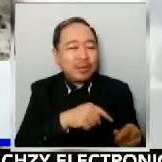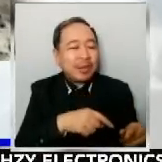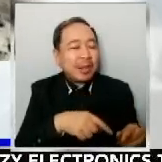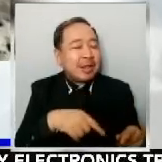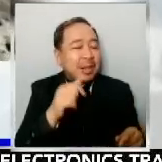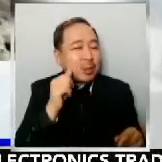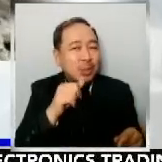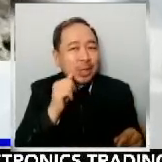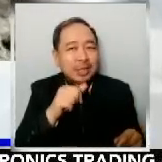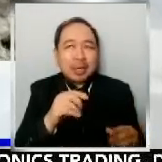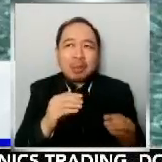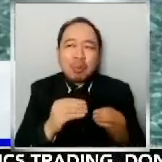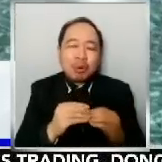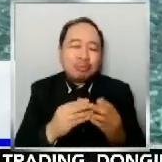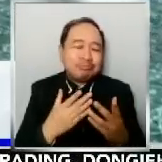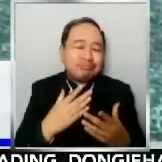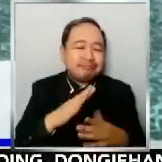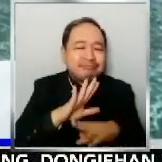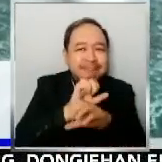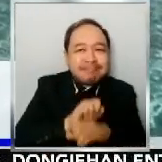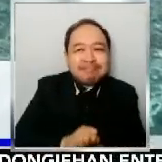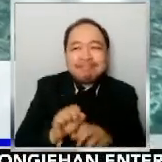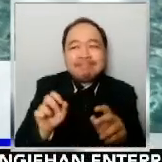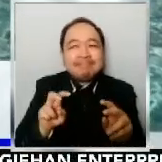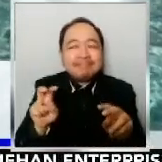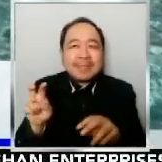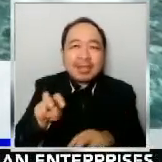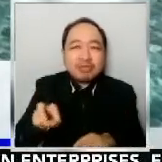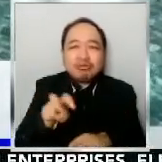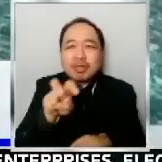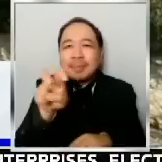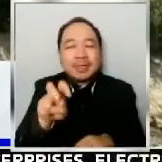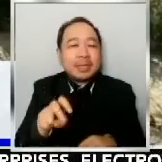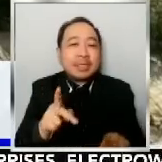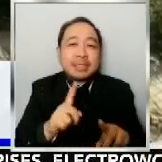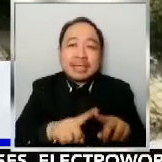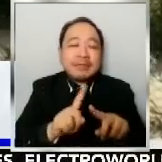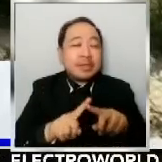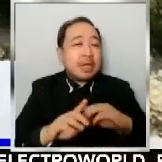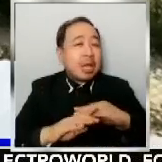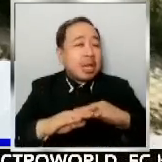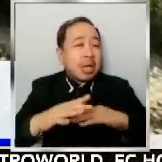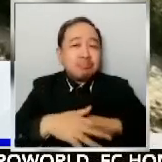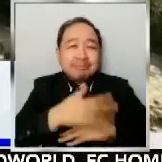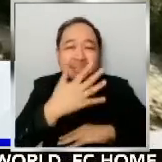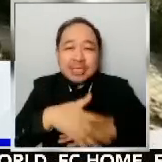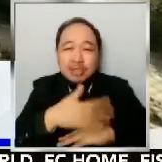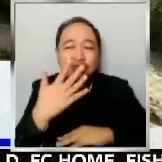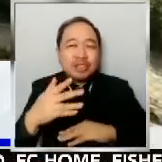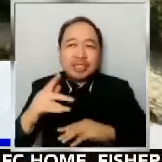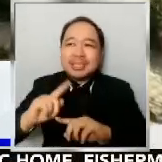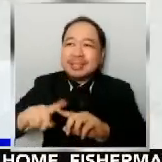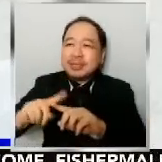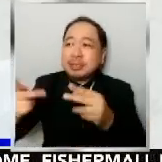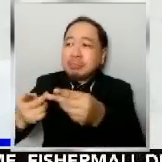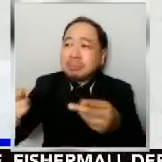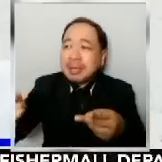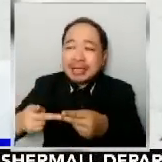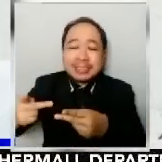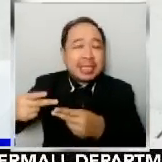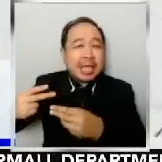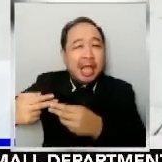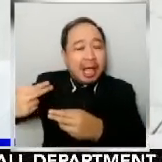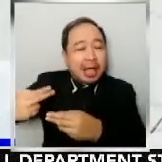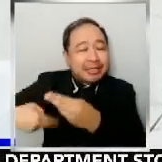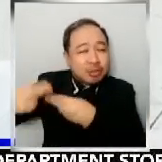mga nagagandahang beaches hanggang sa mga historic na lugar sa bansa, hanggat kaya, pinupuntahan raw niya. Pwera pa